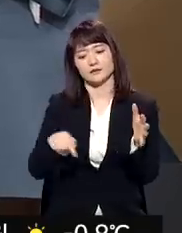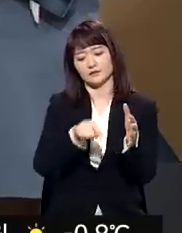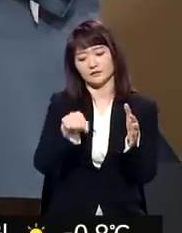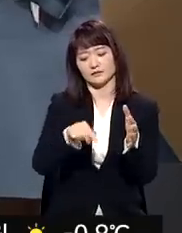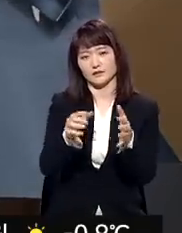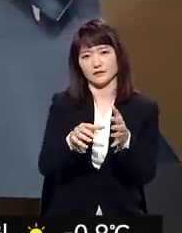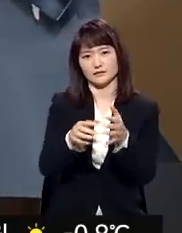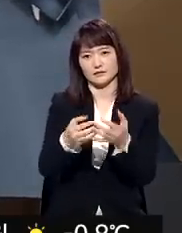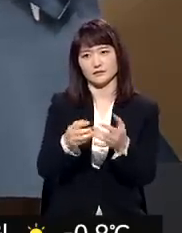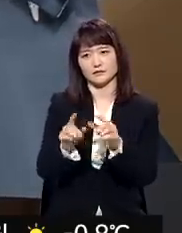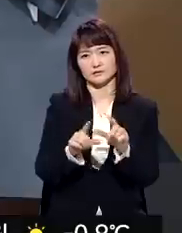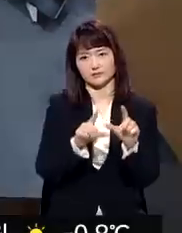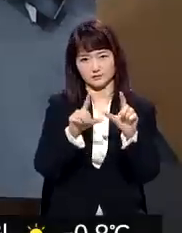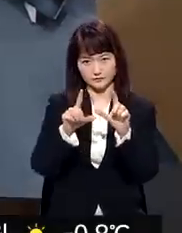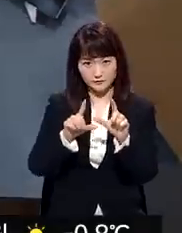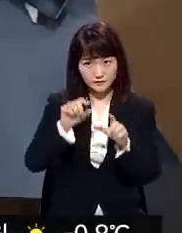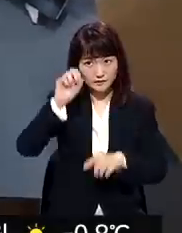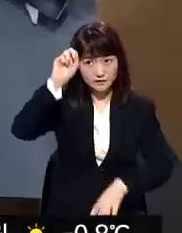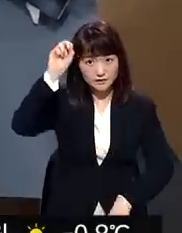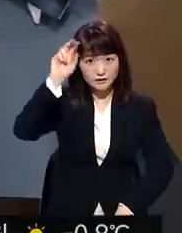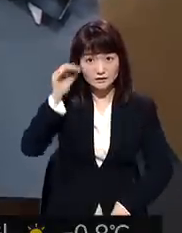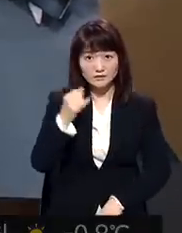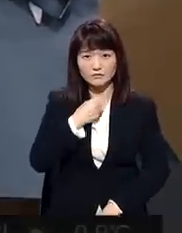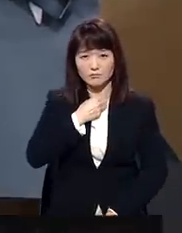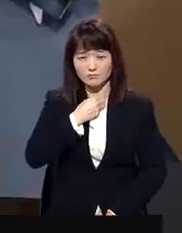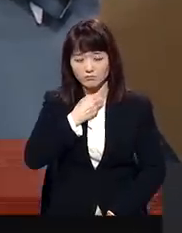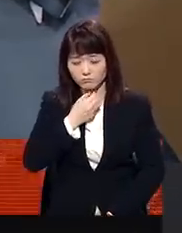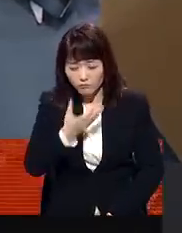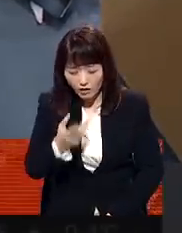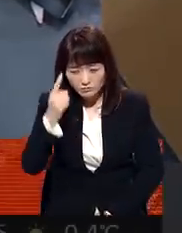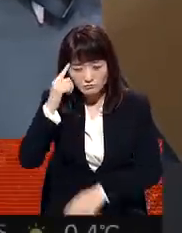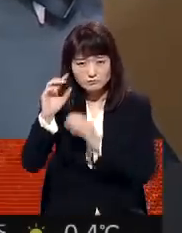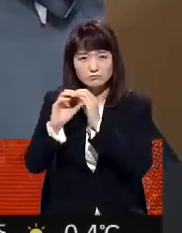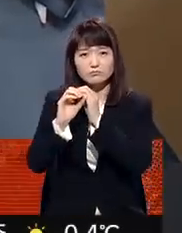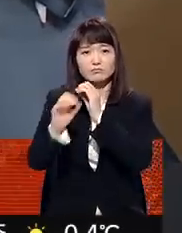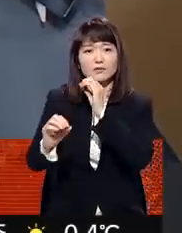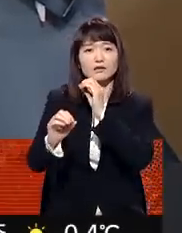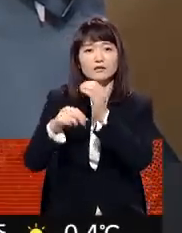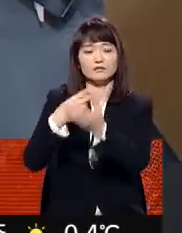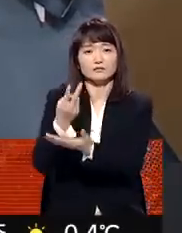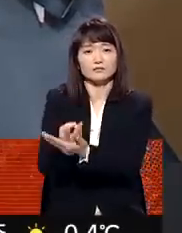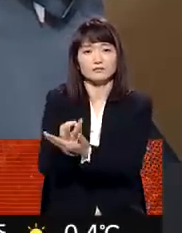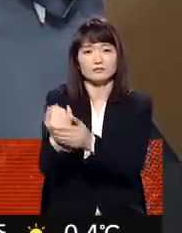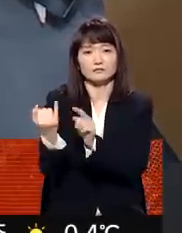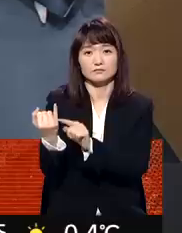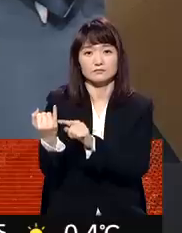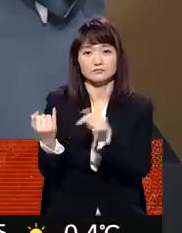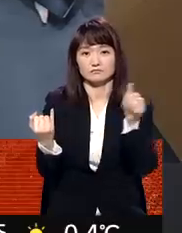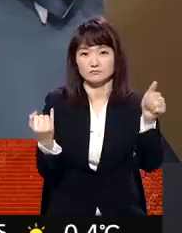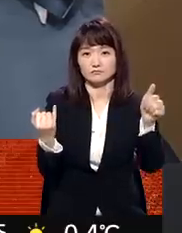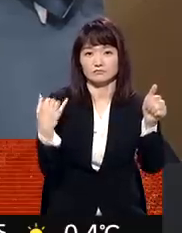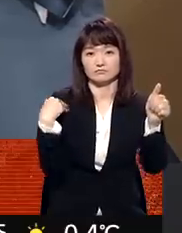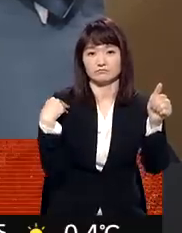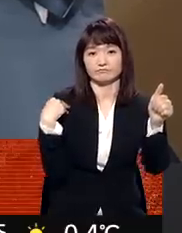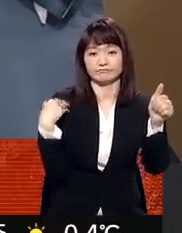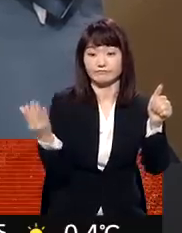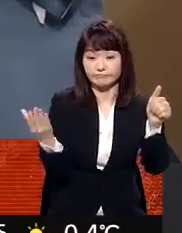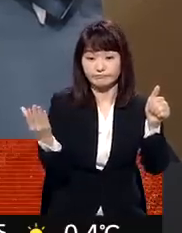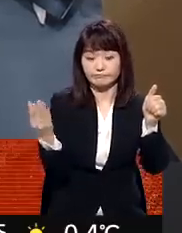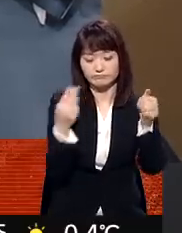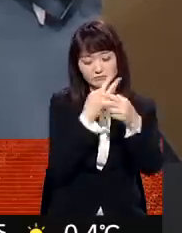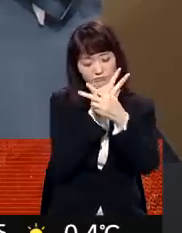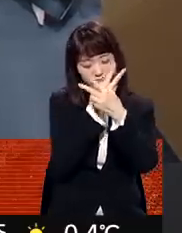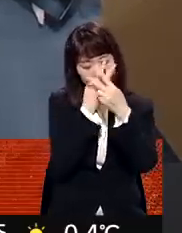보내고 있었습니다 그런데 갑자기 구토를 하며 의식을 잃은 여성 하지만 남성은 내연녀를 그대로 방치한